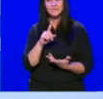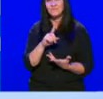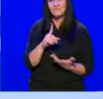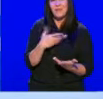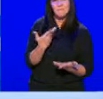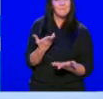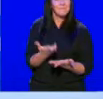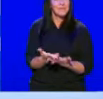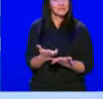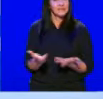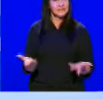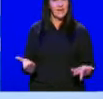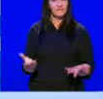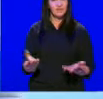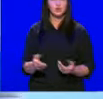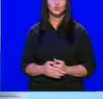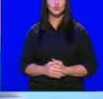непредставителност.